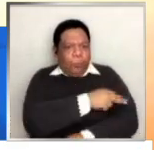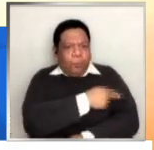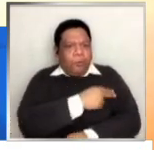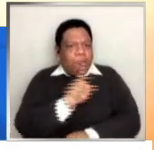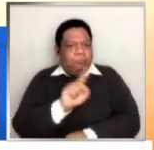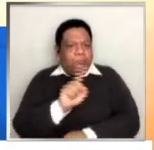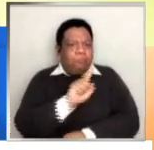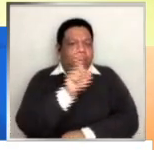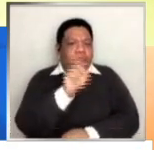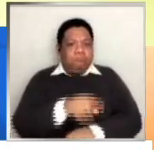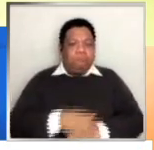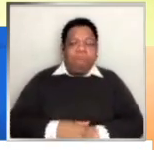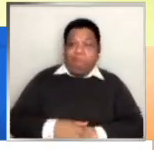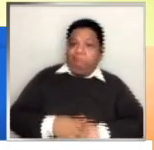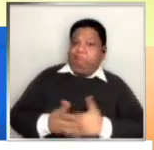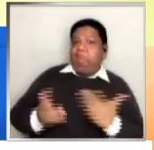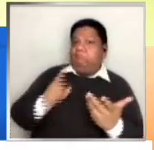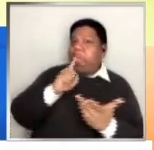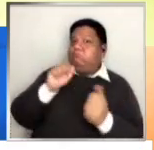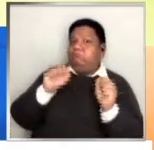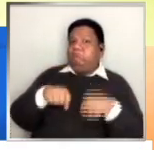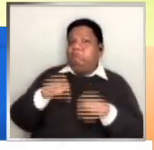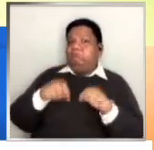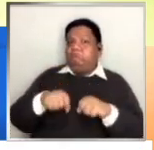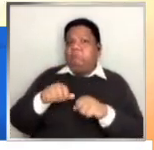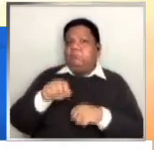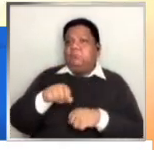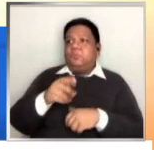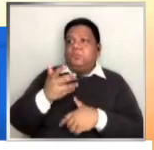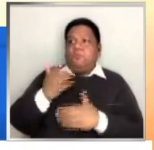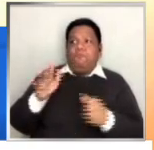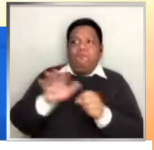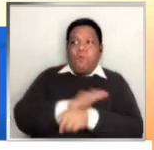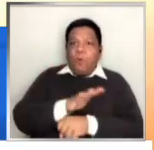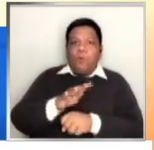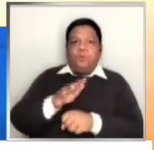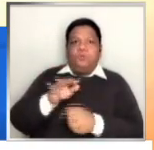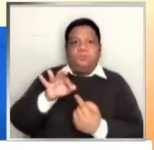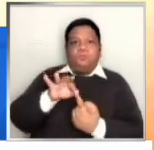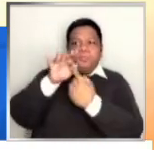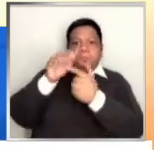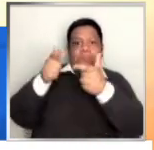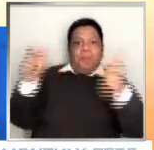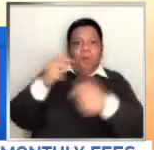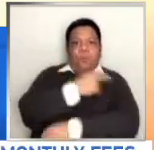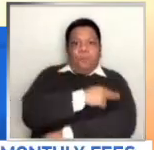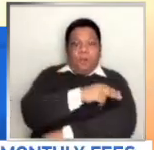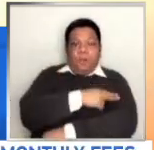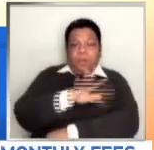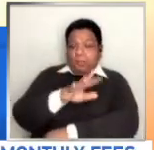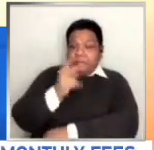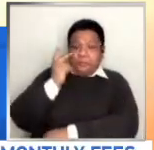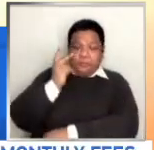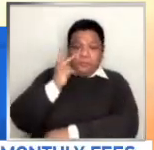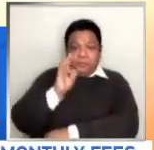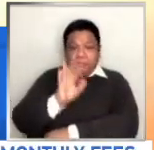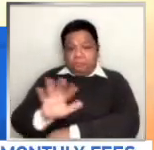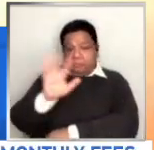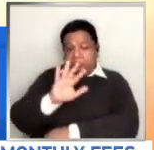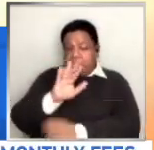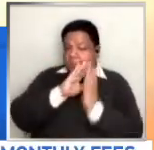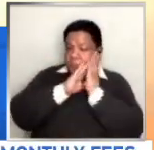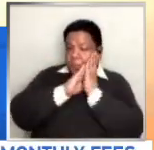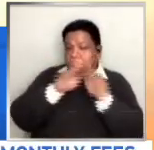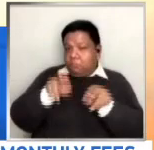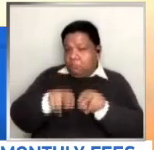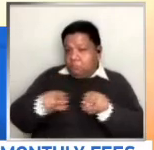Possible nga po na mapuno yung mga, especially yung mga lalaking hospital. Pero if you will look at the average bed capacity